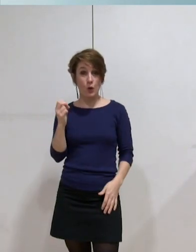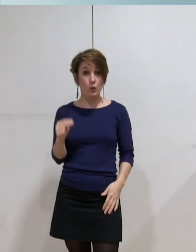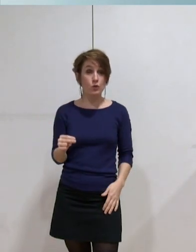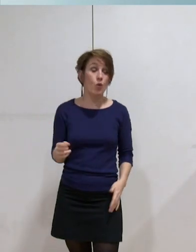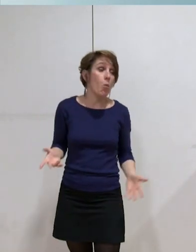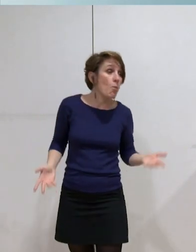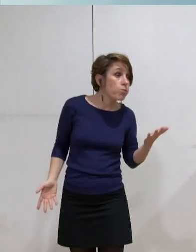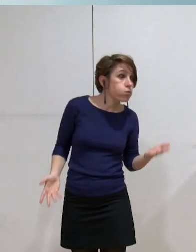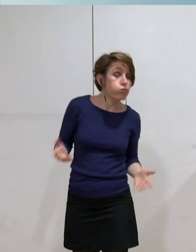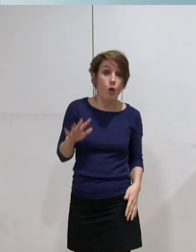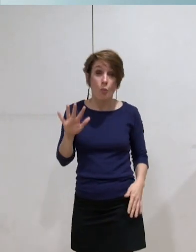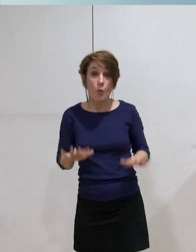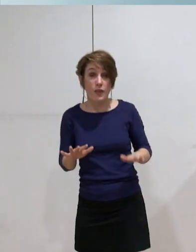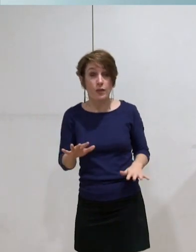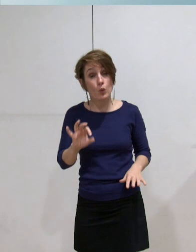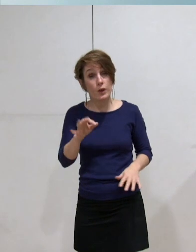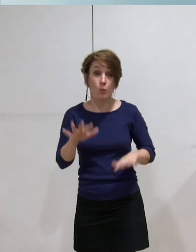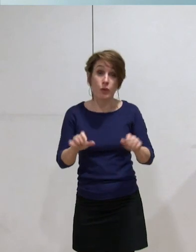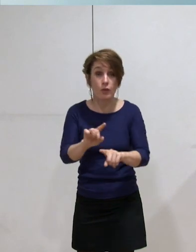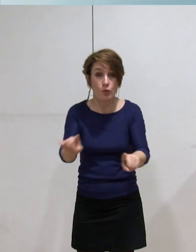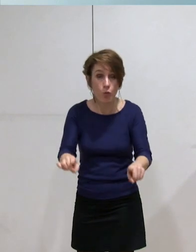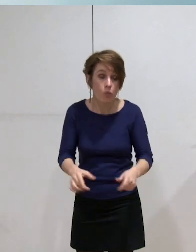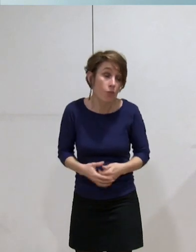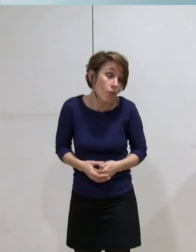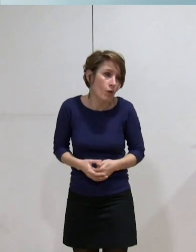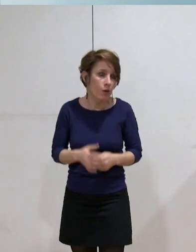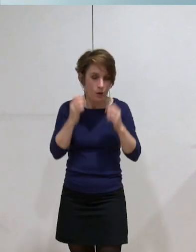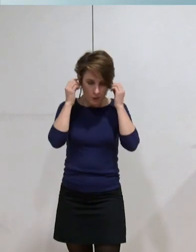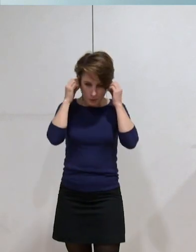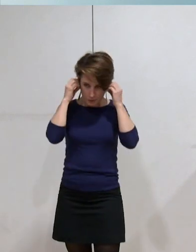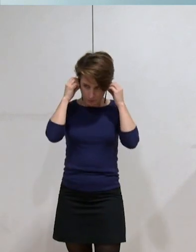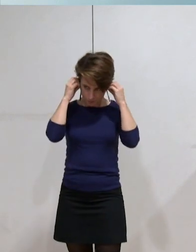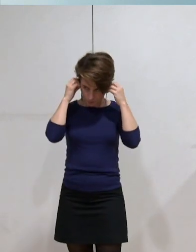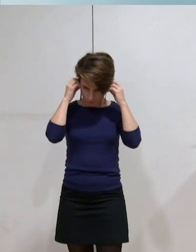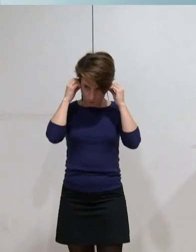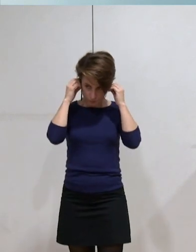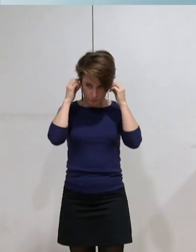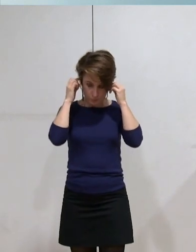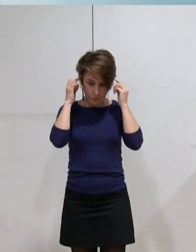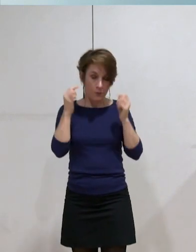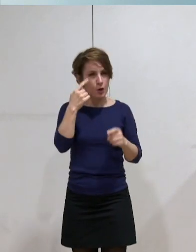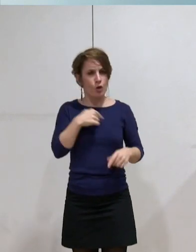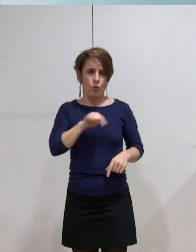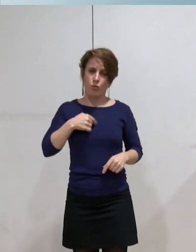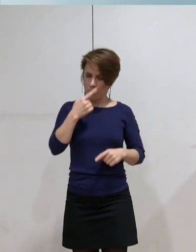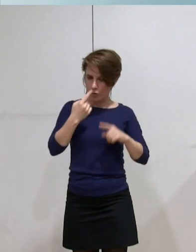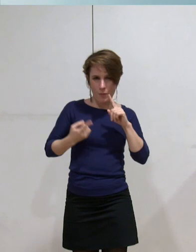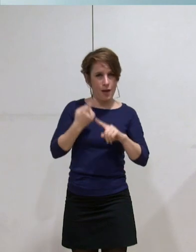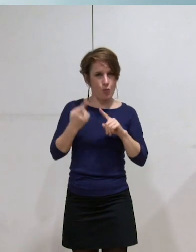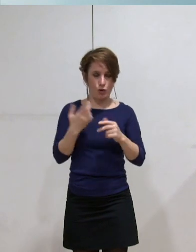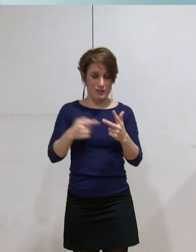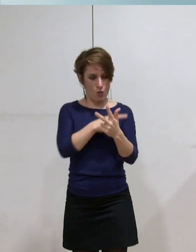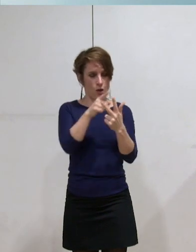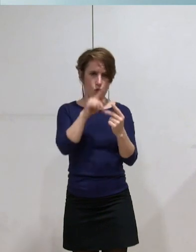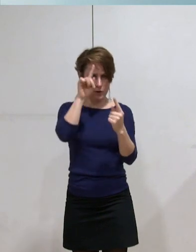qui est certain c'est qu'il fallait se donner à minima trois objectifs le